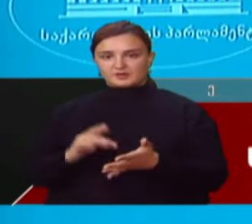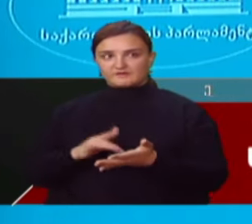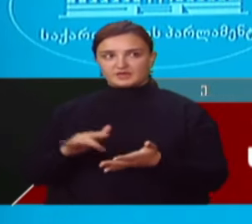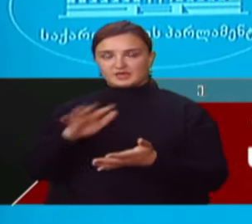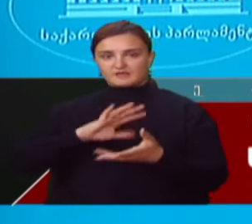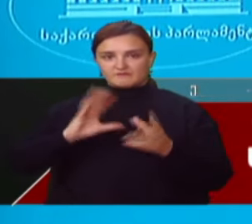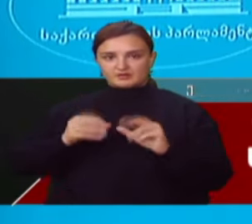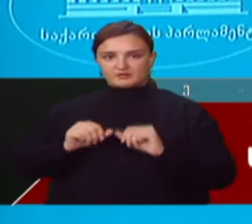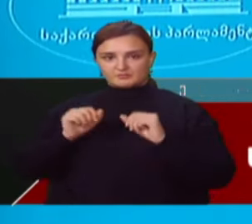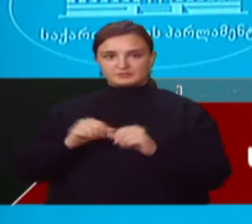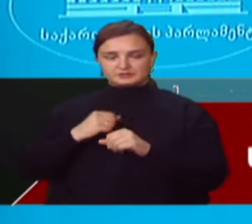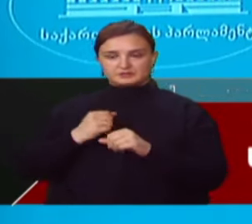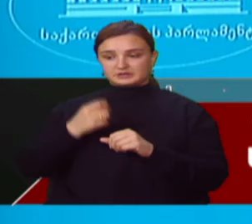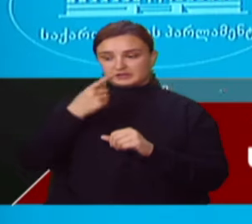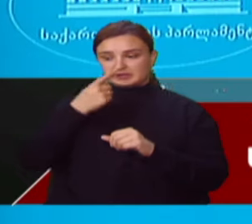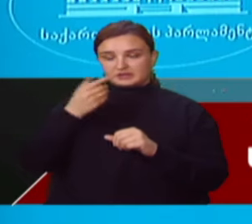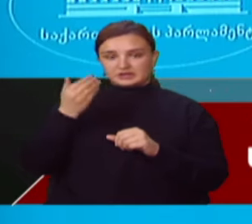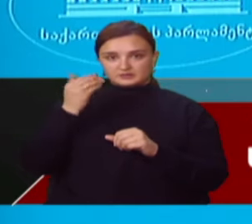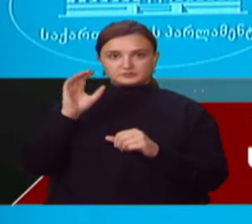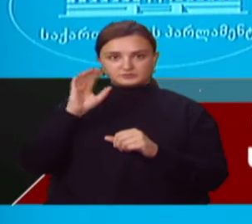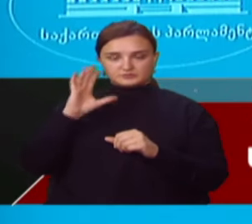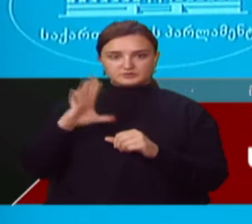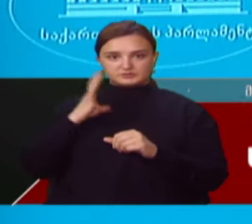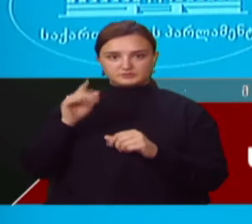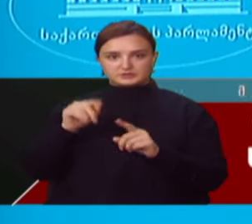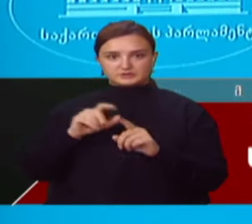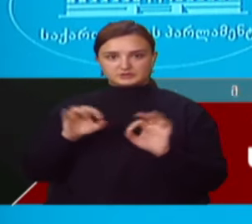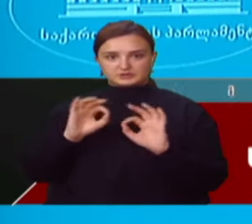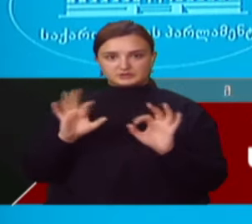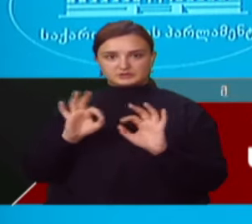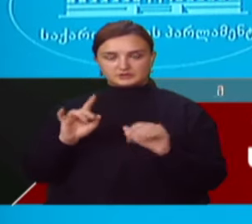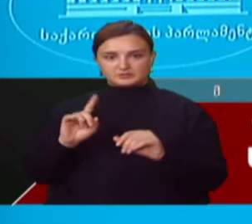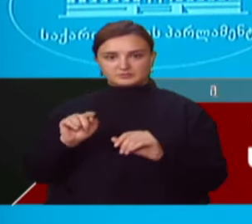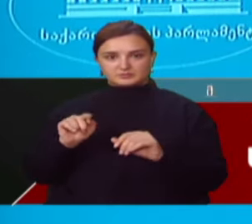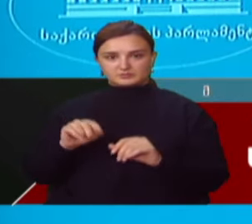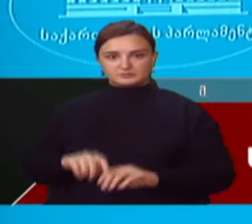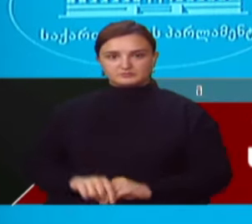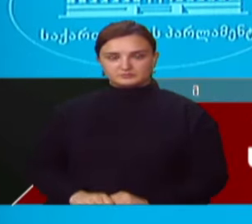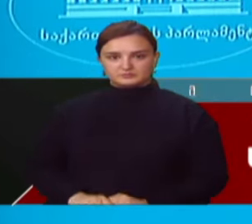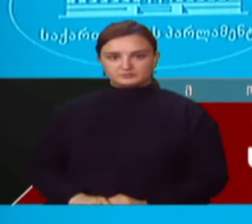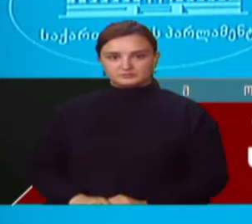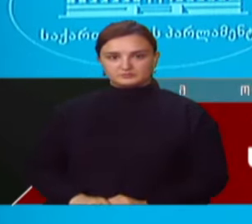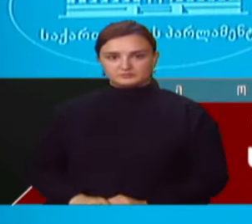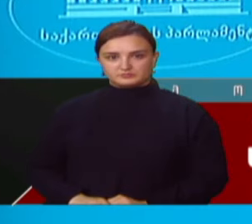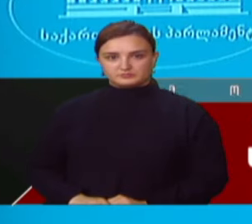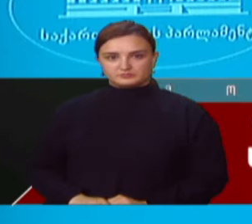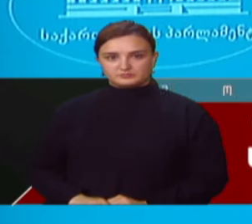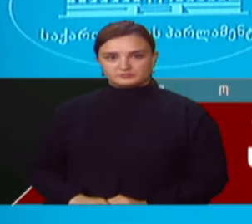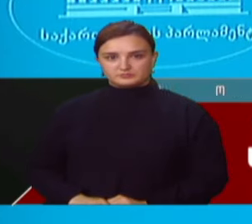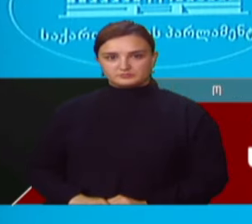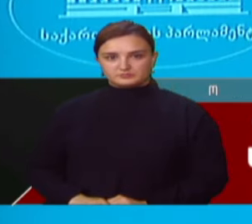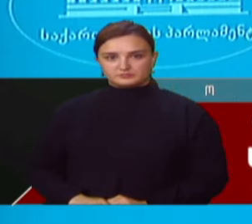აკეთებს ყველაფერს და სულ ახლახანს მოისმინეთ, ხო, ის განცხადებები, რომ ჩინეთთან უნდა